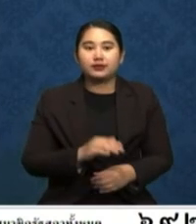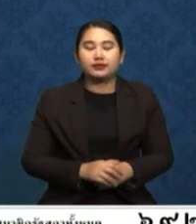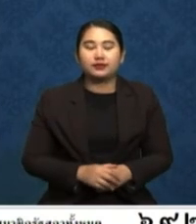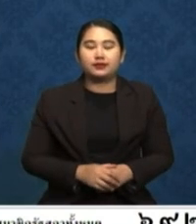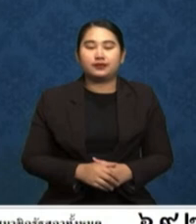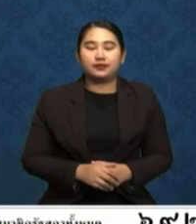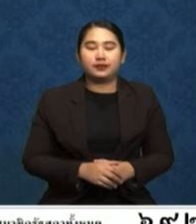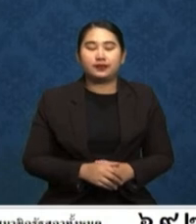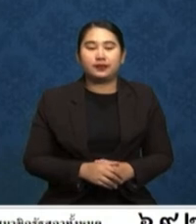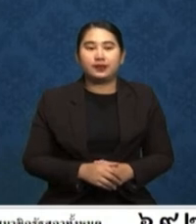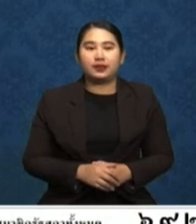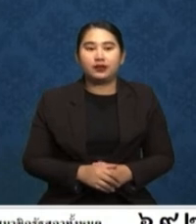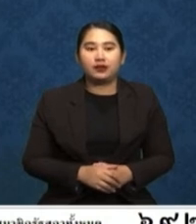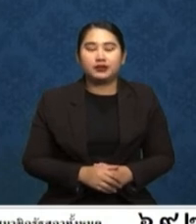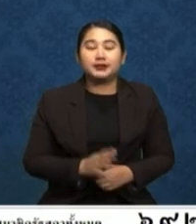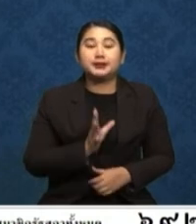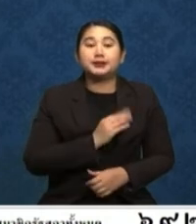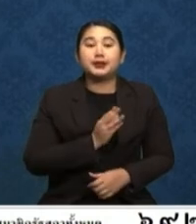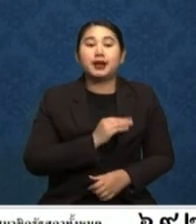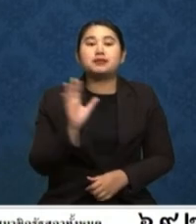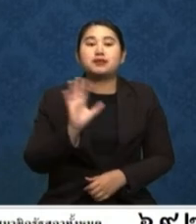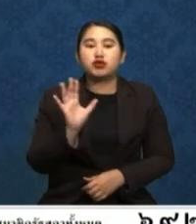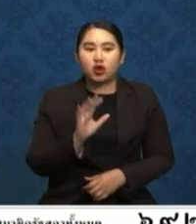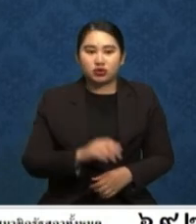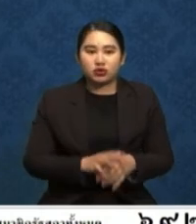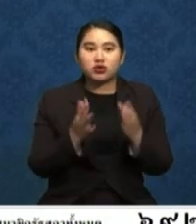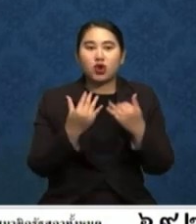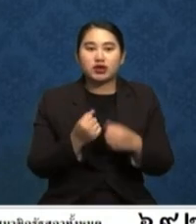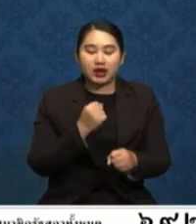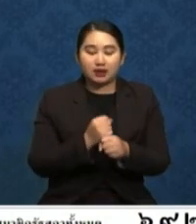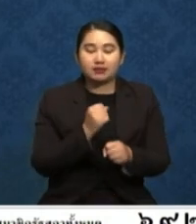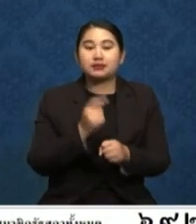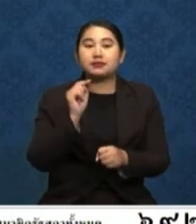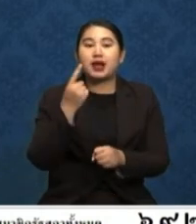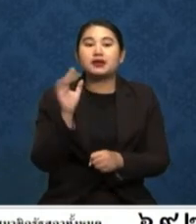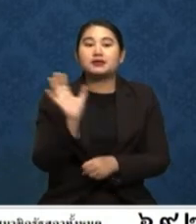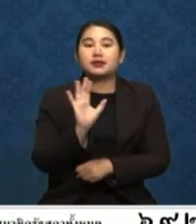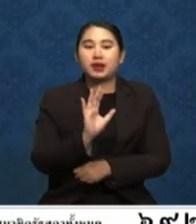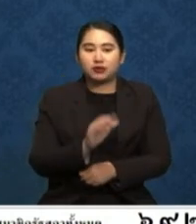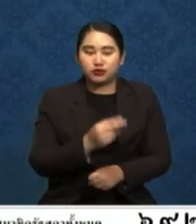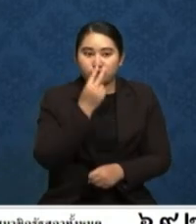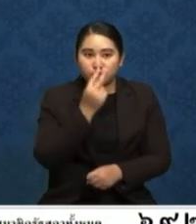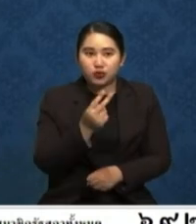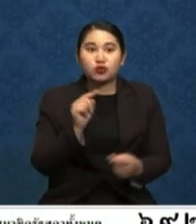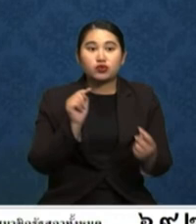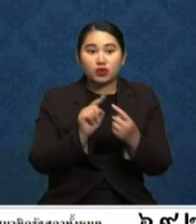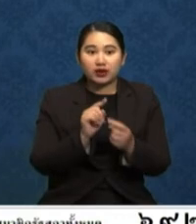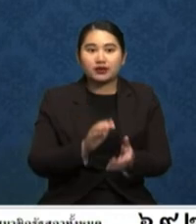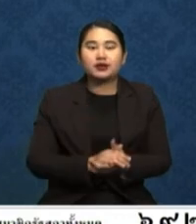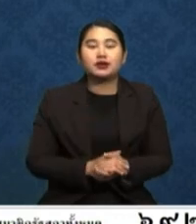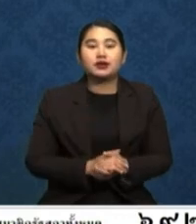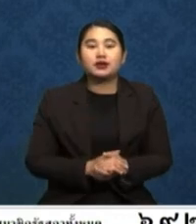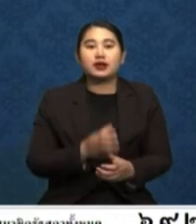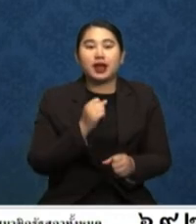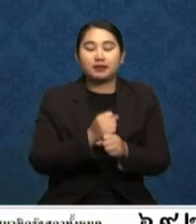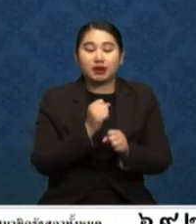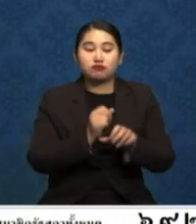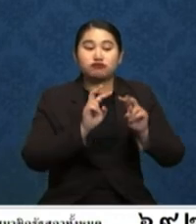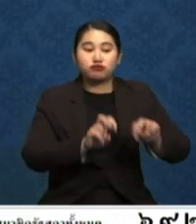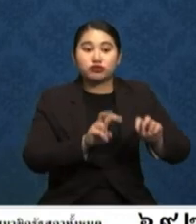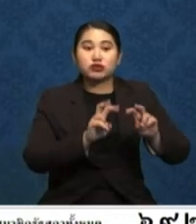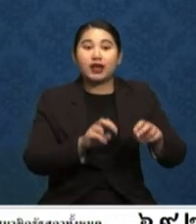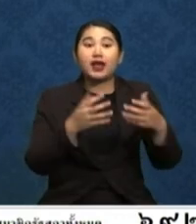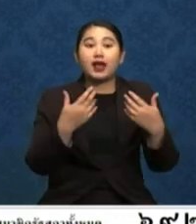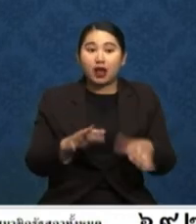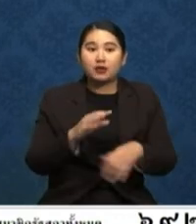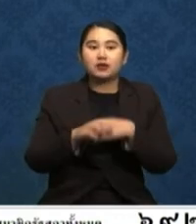คะไม่ต้องตื่นเต้นเรื่องนี้ไม่ใช่เรื่องใหม่อะไรเลยดู by P Worldเนี่ยเคมาศึกษาแล้ว